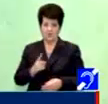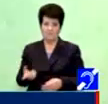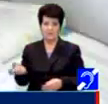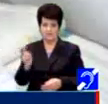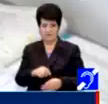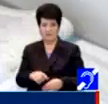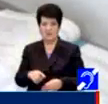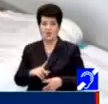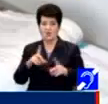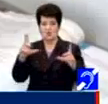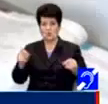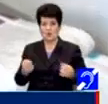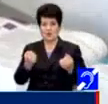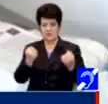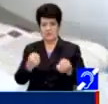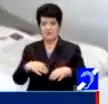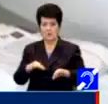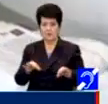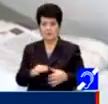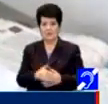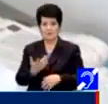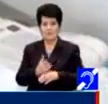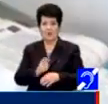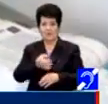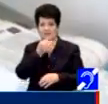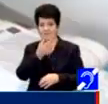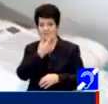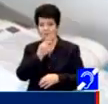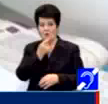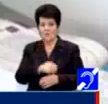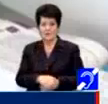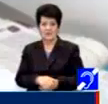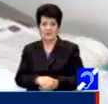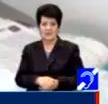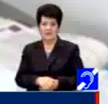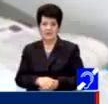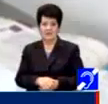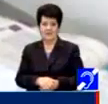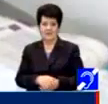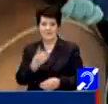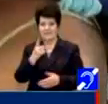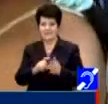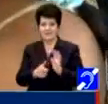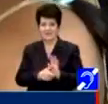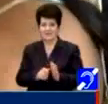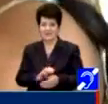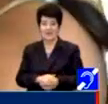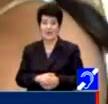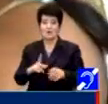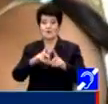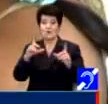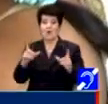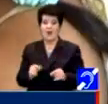școala mobilă. Cum ți se pare cu școala mobilă? Foarte frumos. Și ce faci? Ia. Ne facem temele. Școala mobilă